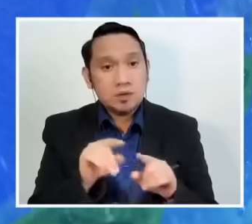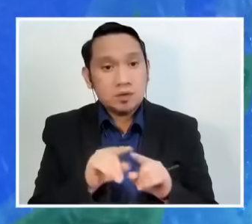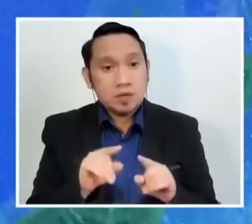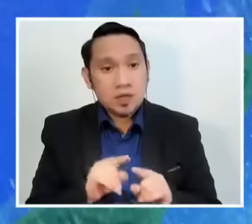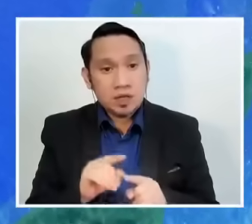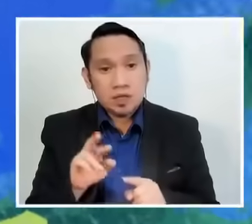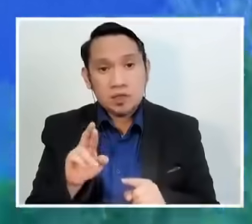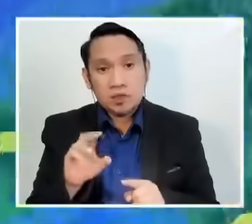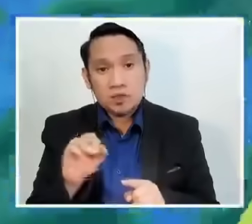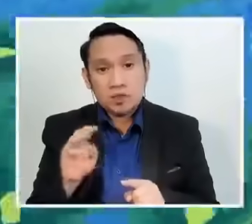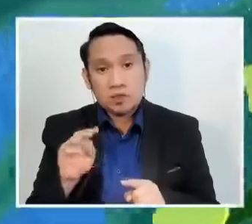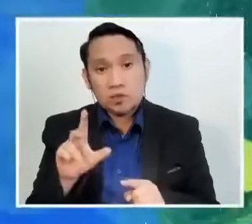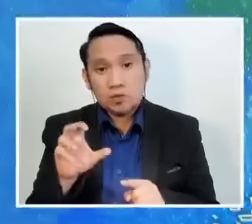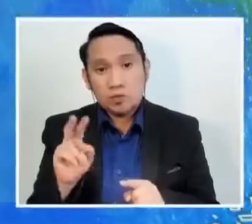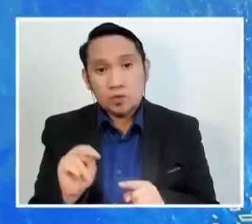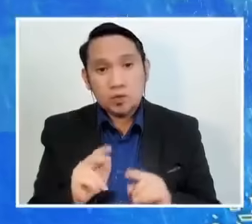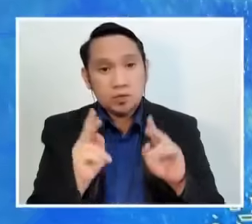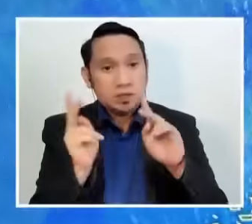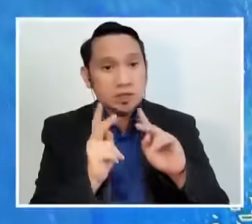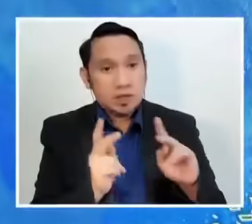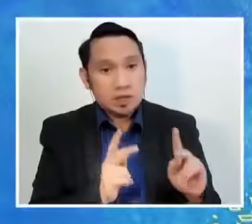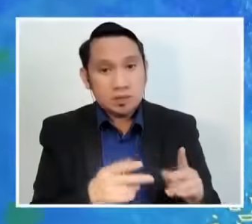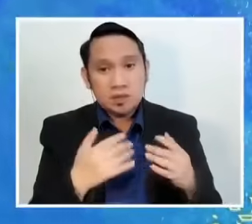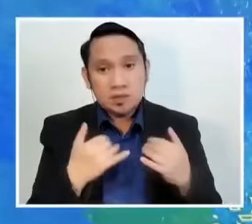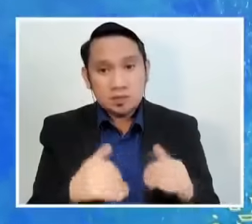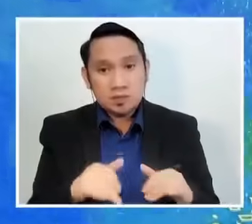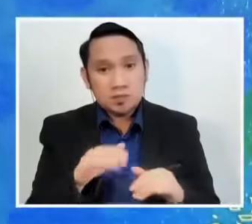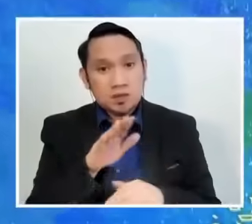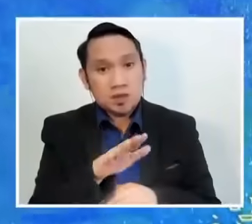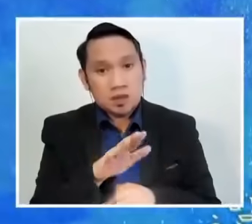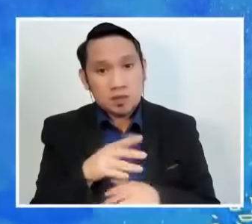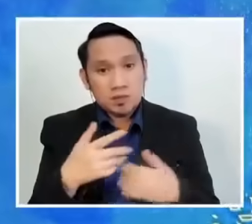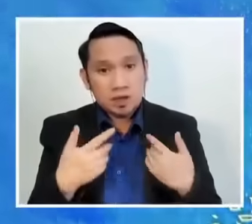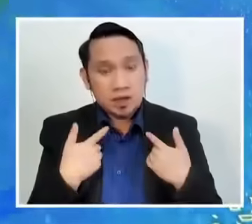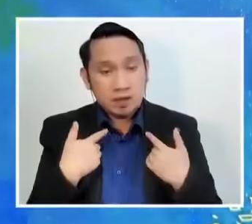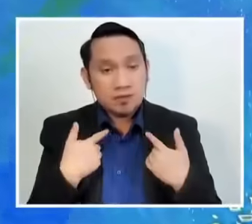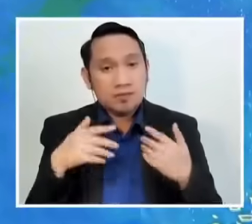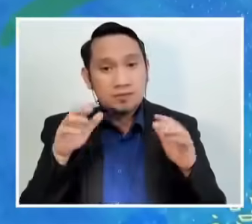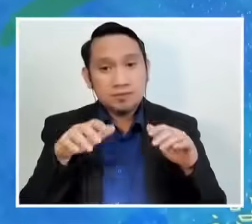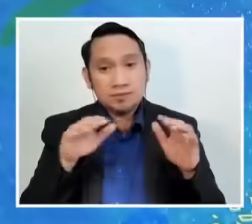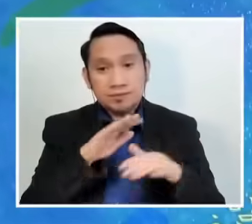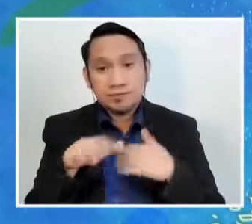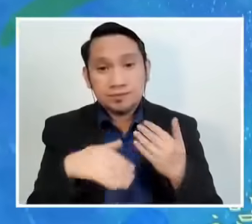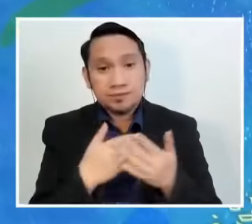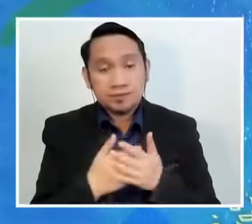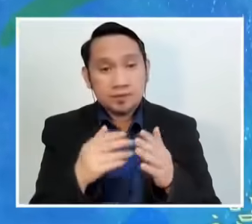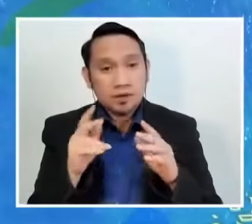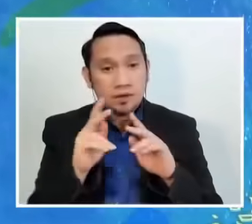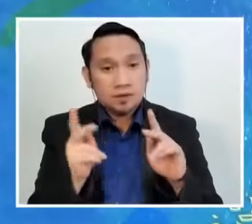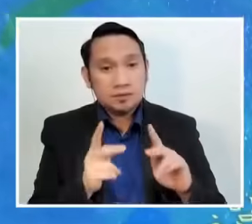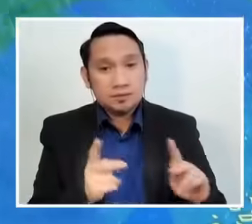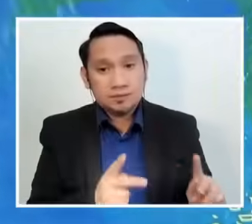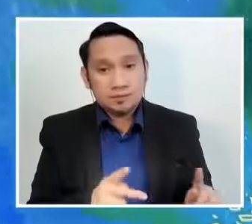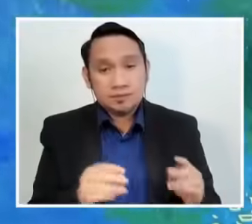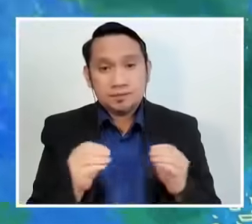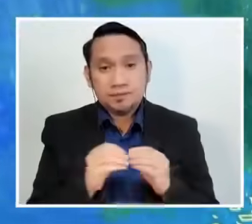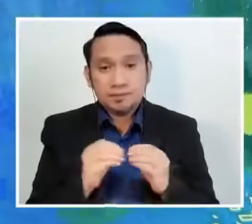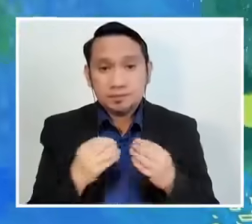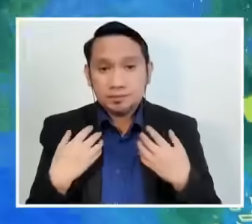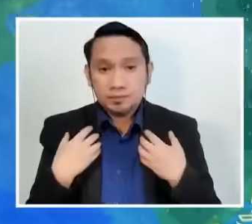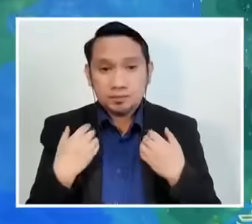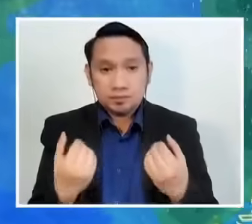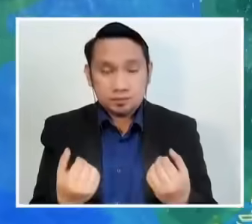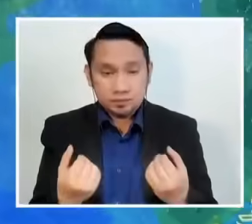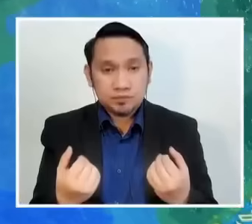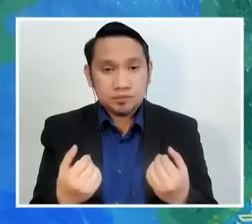Romblon. Sa Palawan, bandang hapon po magsisimula ang mga pag-ulan sa halos buong probinsya na mas lalakas pa